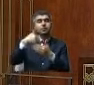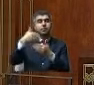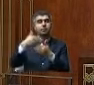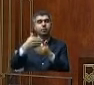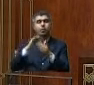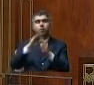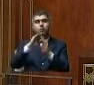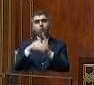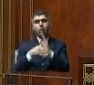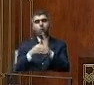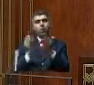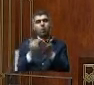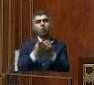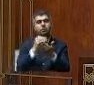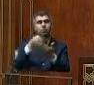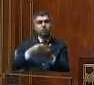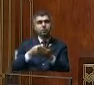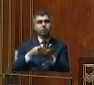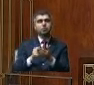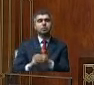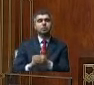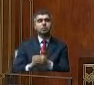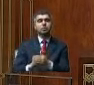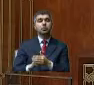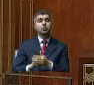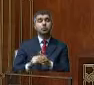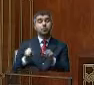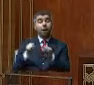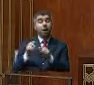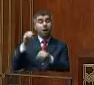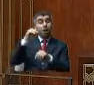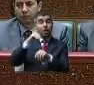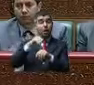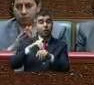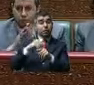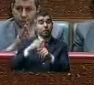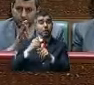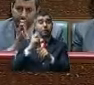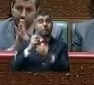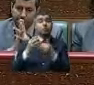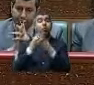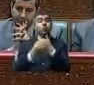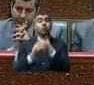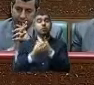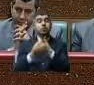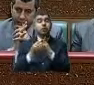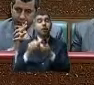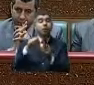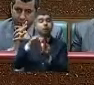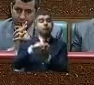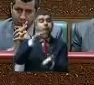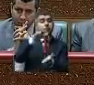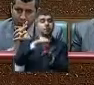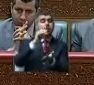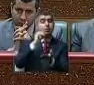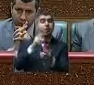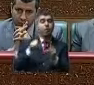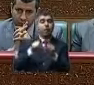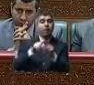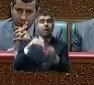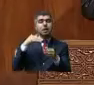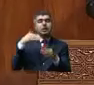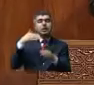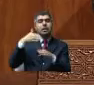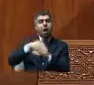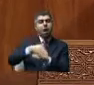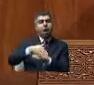المتعلق بخصم الضريبة على القيمة المضافة، وقرار إرجاع دين الضريبة على القيمة المضافة المتراكم البيتوار، هذا راه ملي